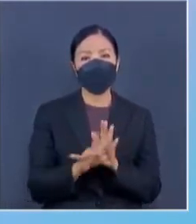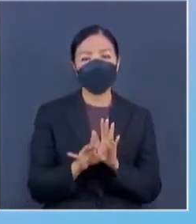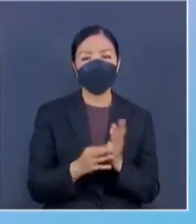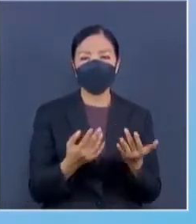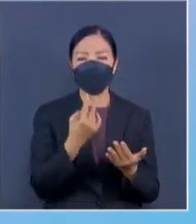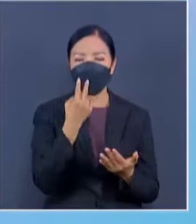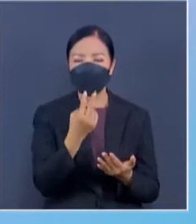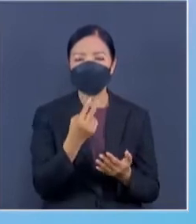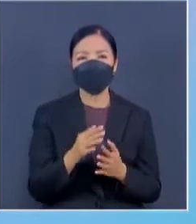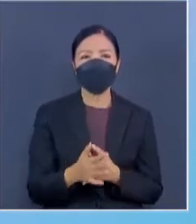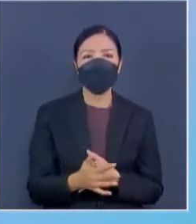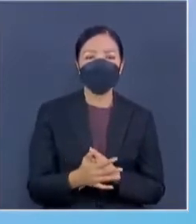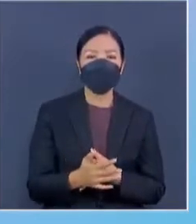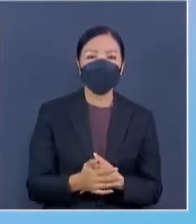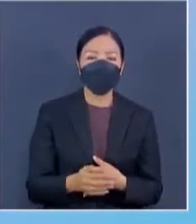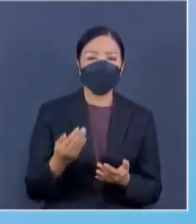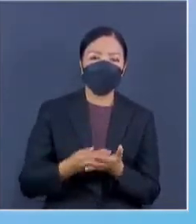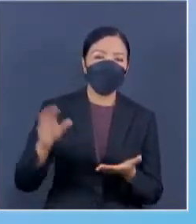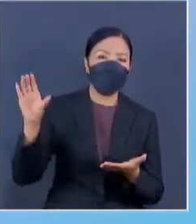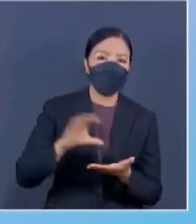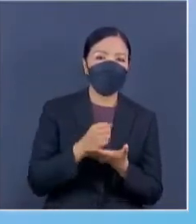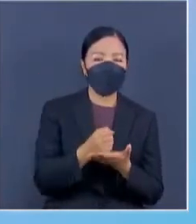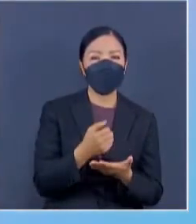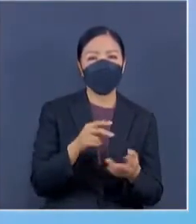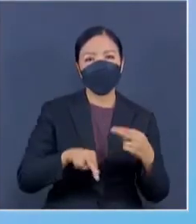วเรามาดูกันนะคะว่าจะได้เงินเข้ามาช่วย